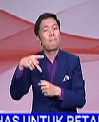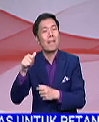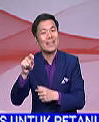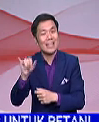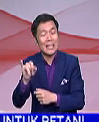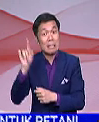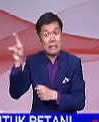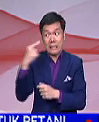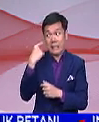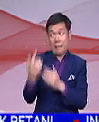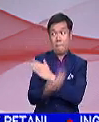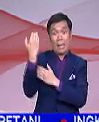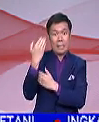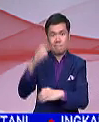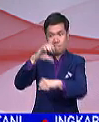pagi tadi.